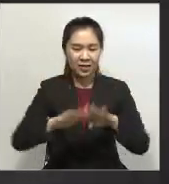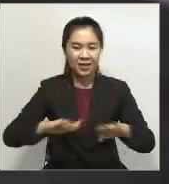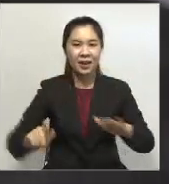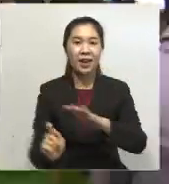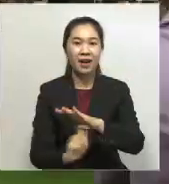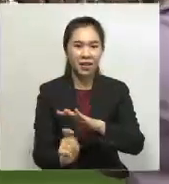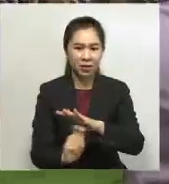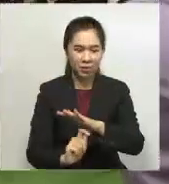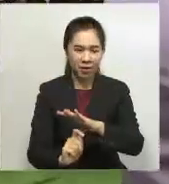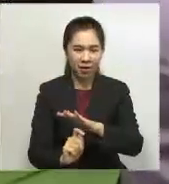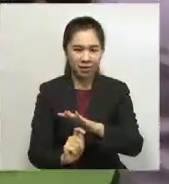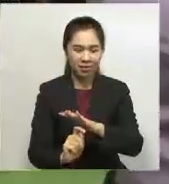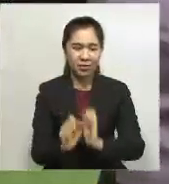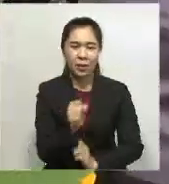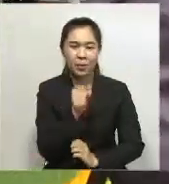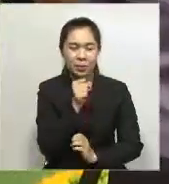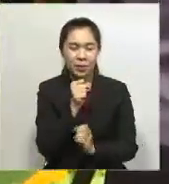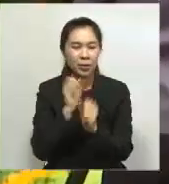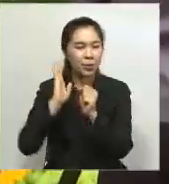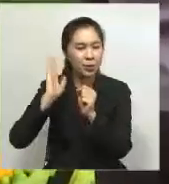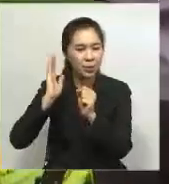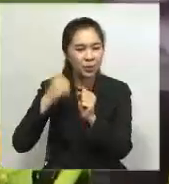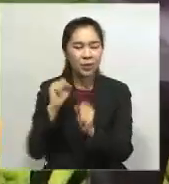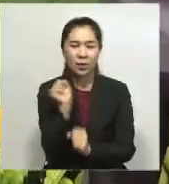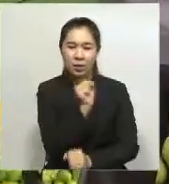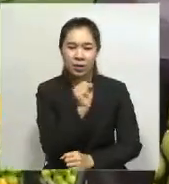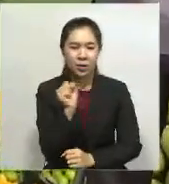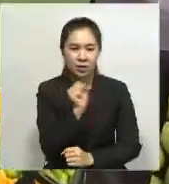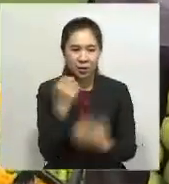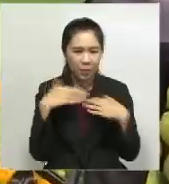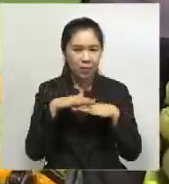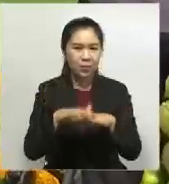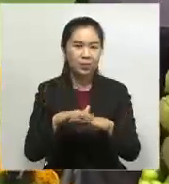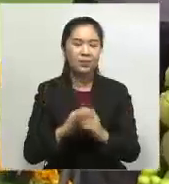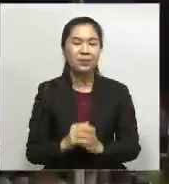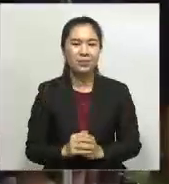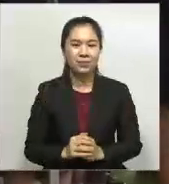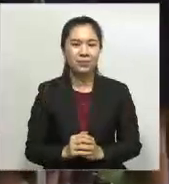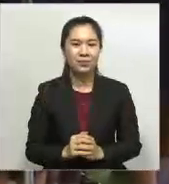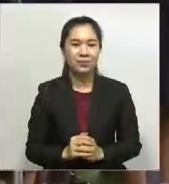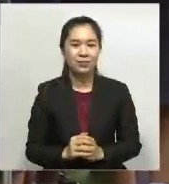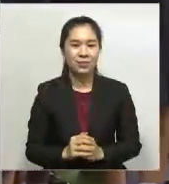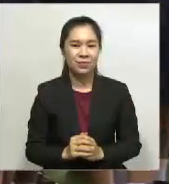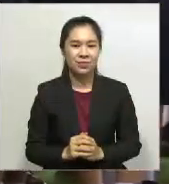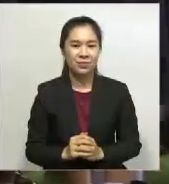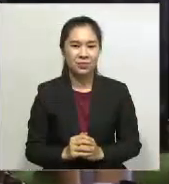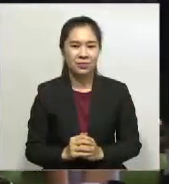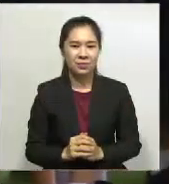จิตรที่มาอ่านบทกลอนให้กำลังใจและร่วมร้องเพลงเธอคือประเทศไทยค่ะ